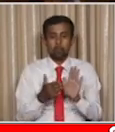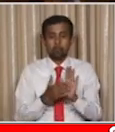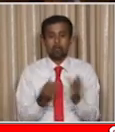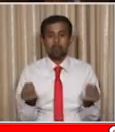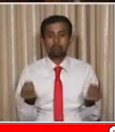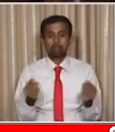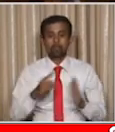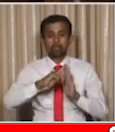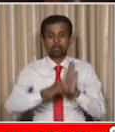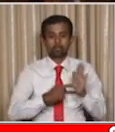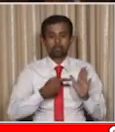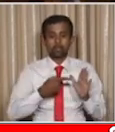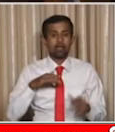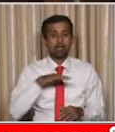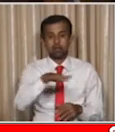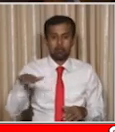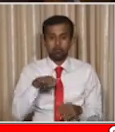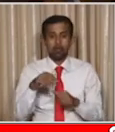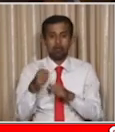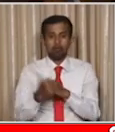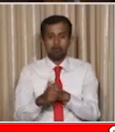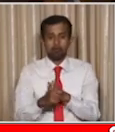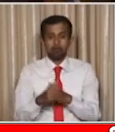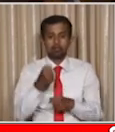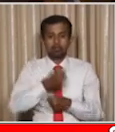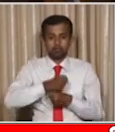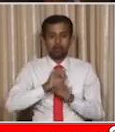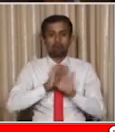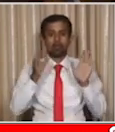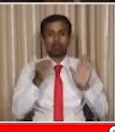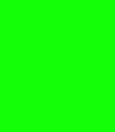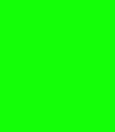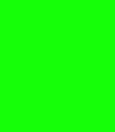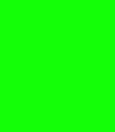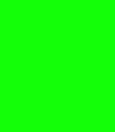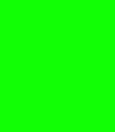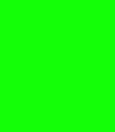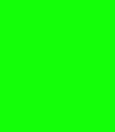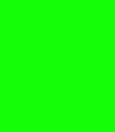வர்த்தகமானி பிரசுரம் செய்யப்படுவதற்கு இந்த மகாவலி அதிகார சபை நடவடிக்கை எடுத்து வருகிறது.